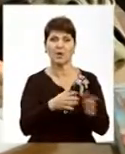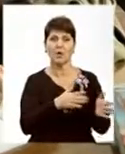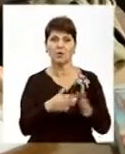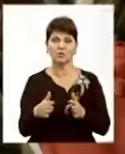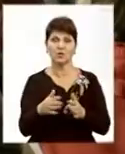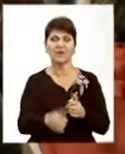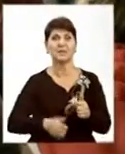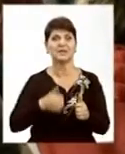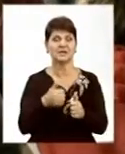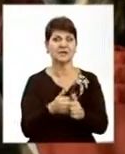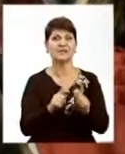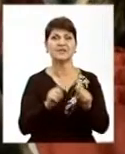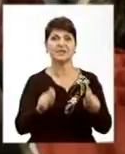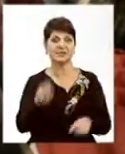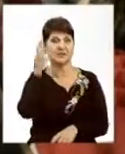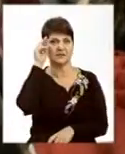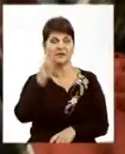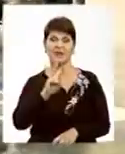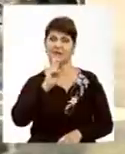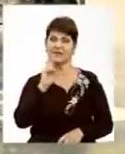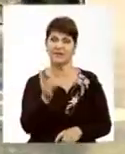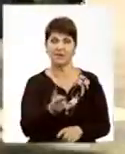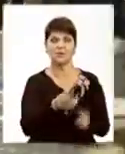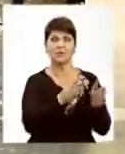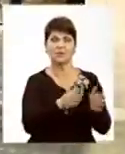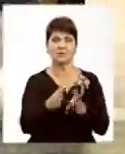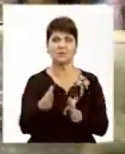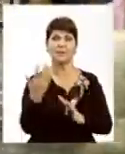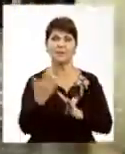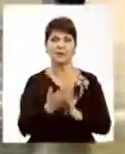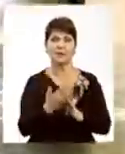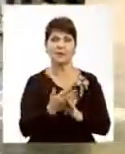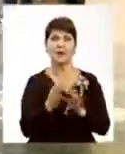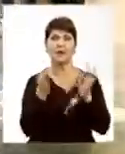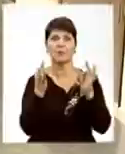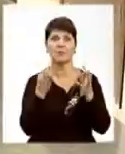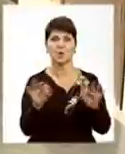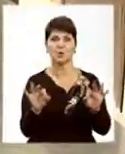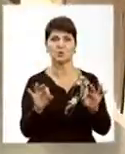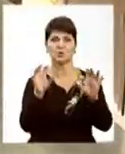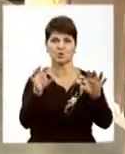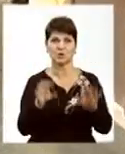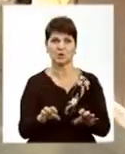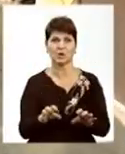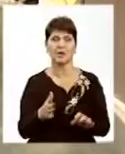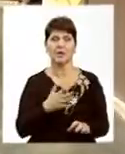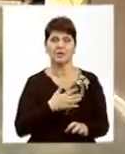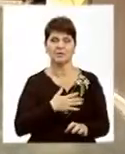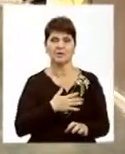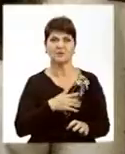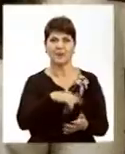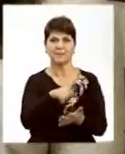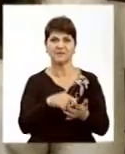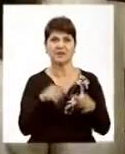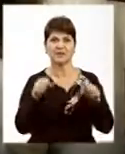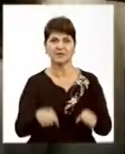відкритих даних. Два роки заклад проводить закупівлі за системою «Прозоро». Нас міська рада зобов'язала проводити закупівлі від 30 тисяч,